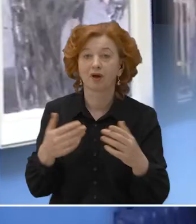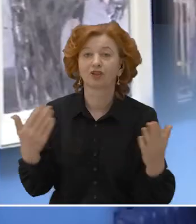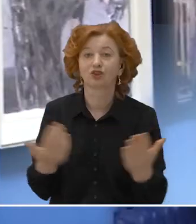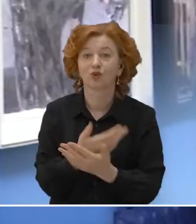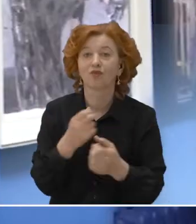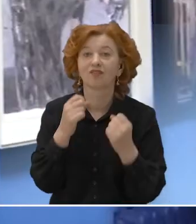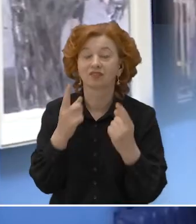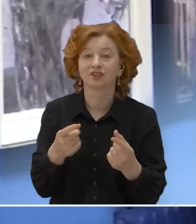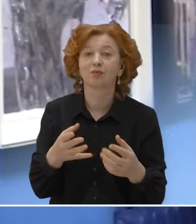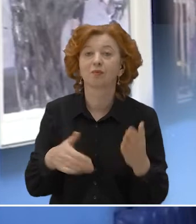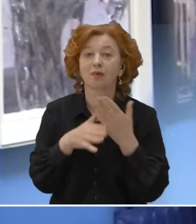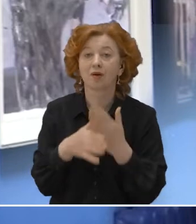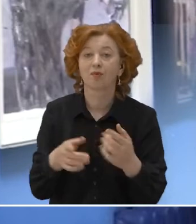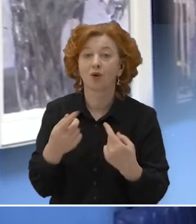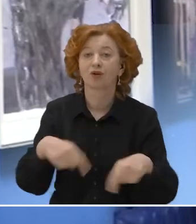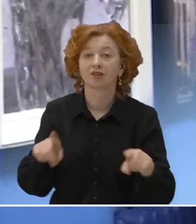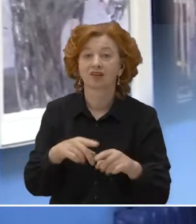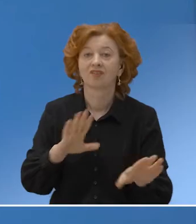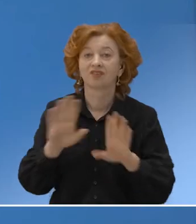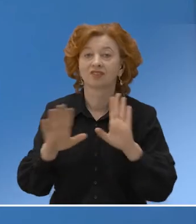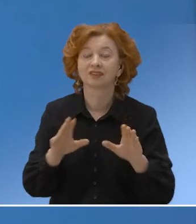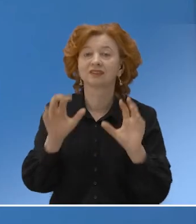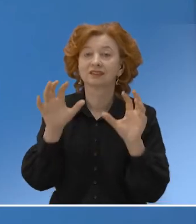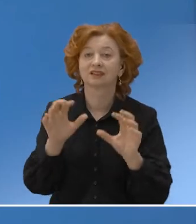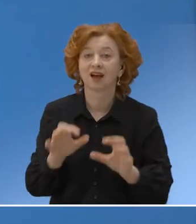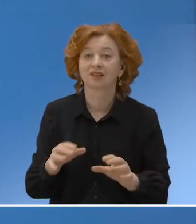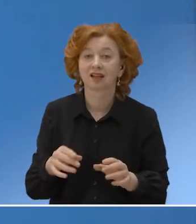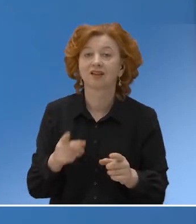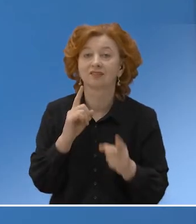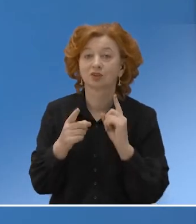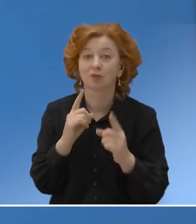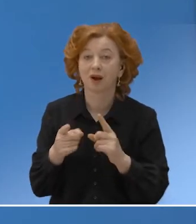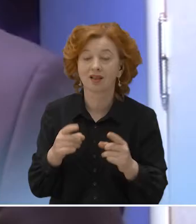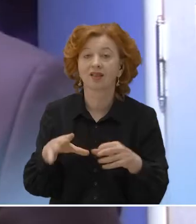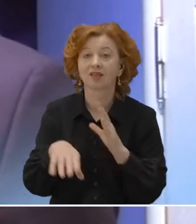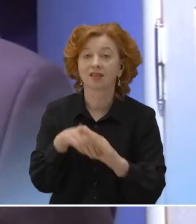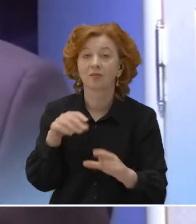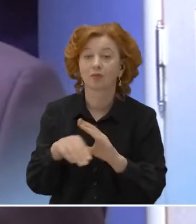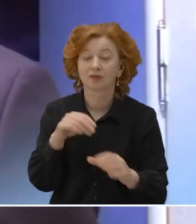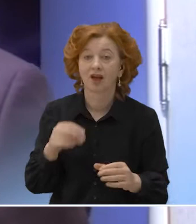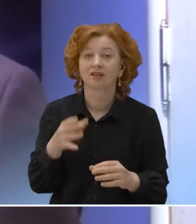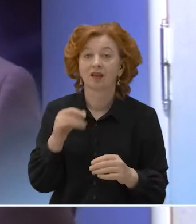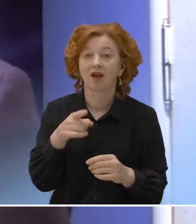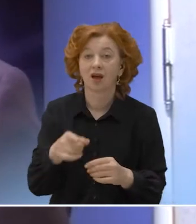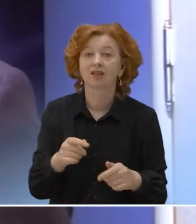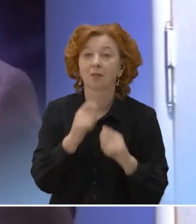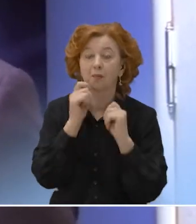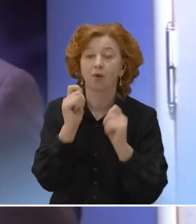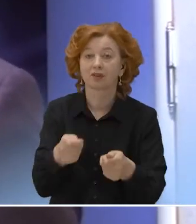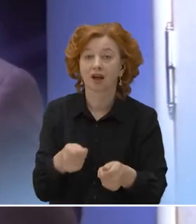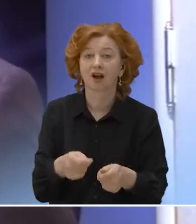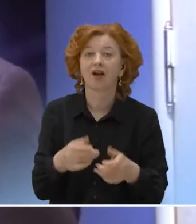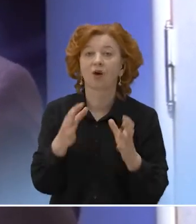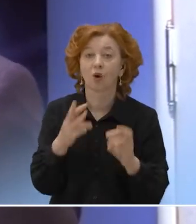видишь то, что вокруг. Помог организовать выставку в Новошахтинске депутат Законодательного собрания Ростовской области Роман Лютиков. Это традиционный подарок,